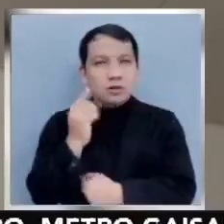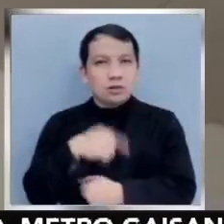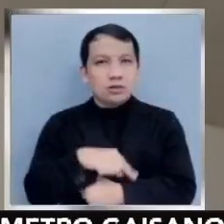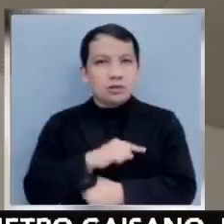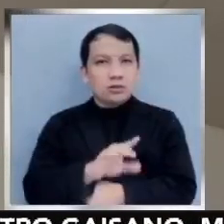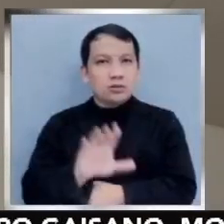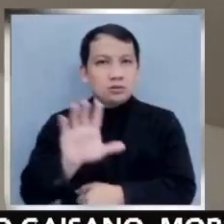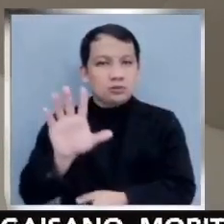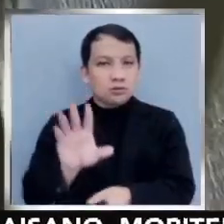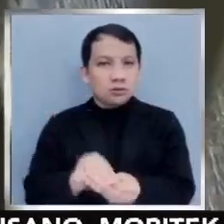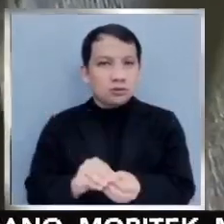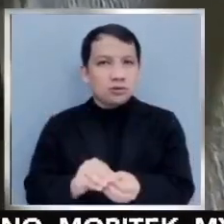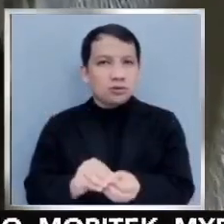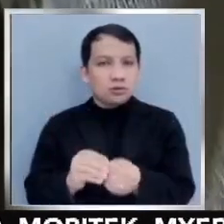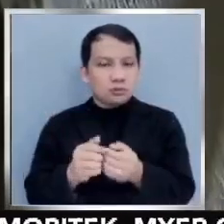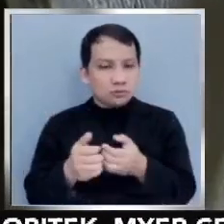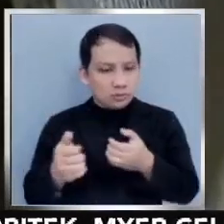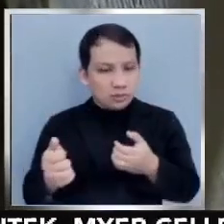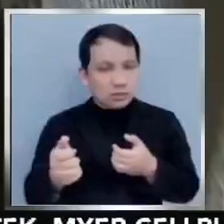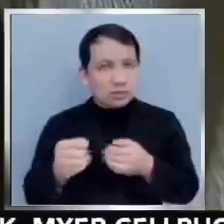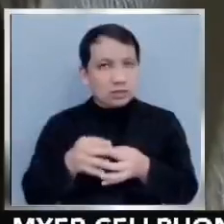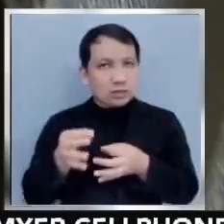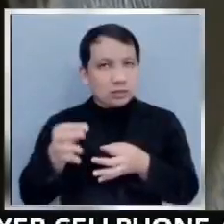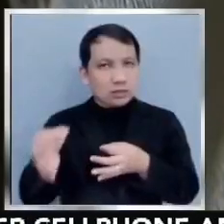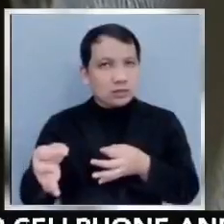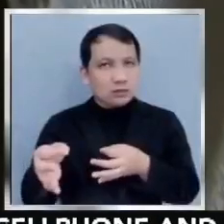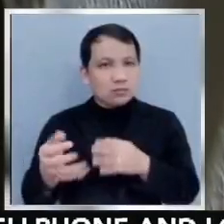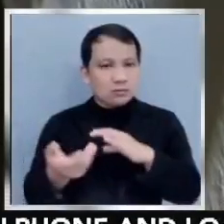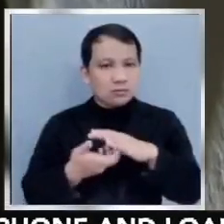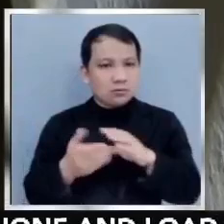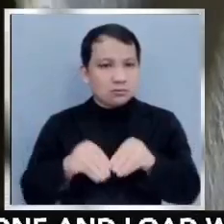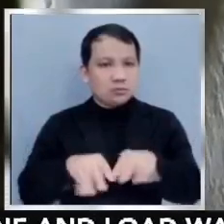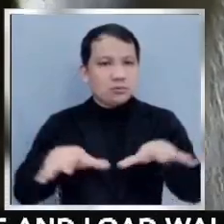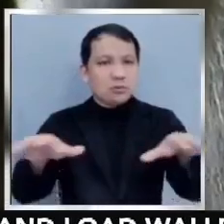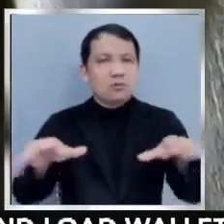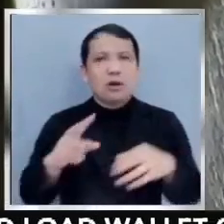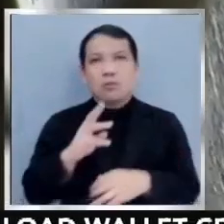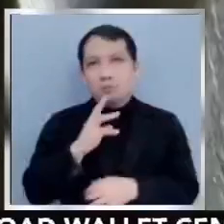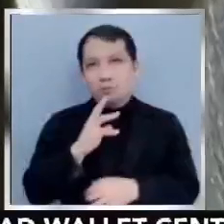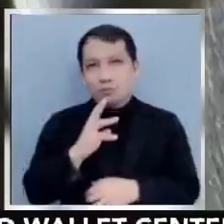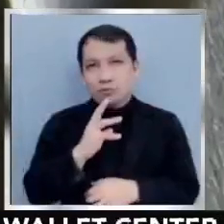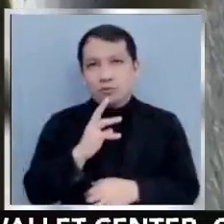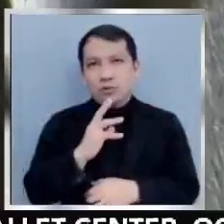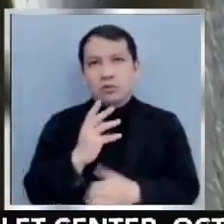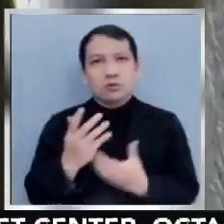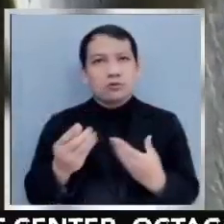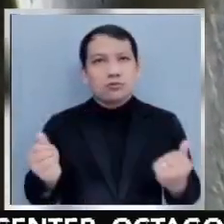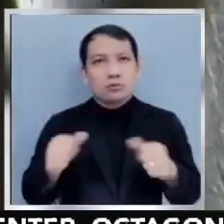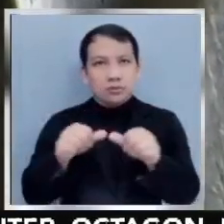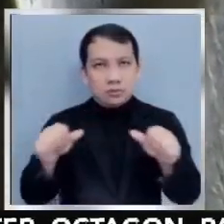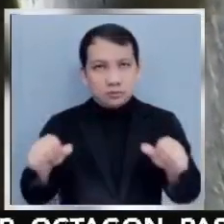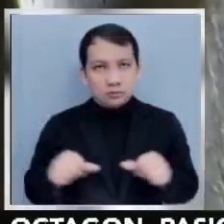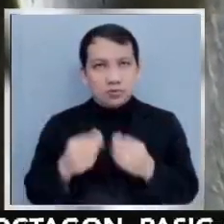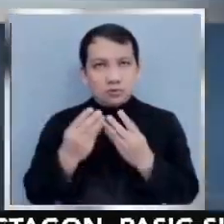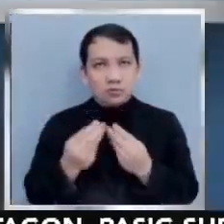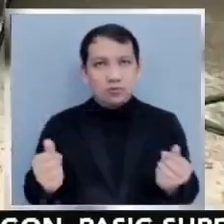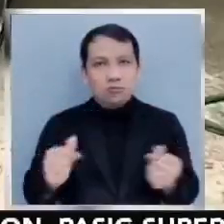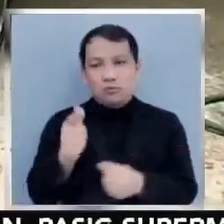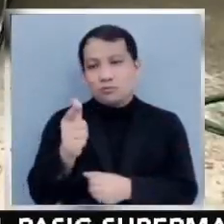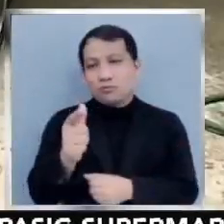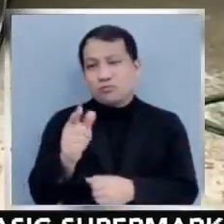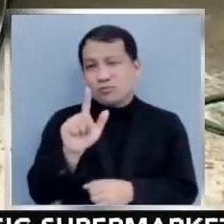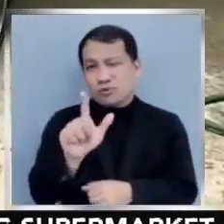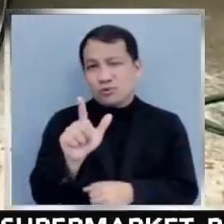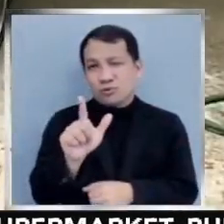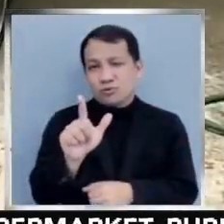tayo na banatin po siya para lahat ng customers ay meron pa rin tubig at wala pong areas na mawalan for 24 hours.